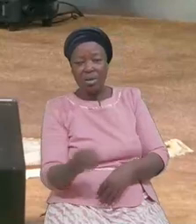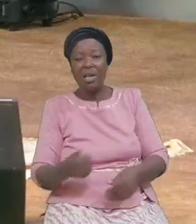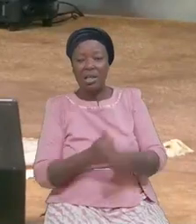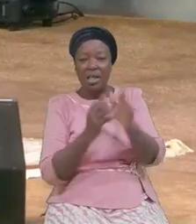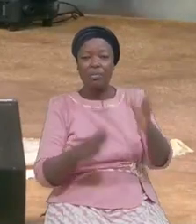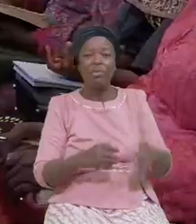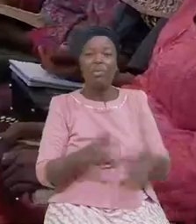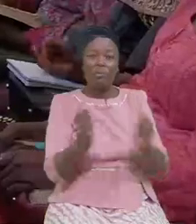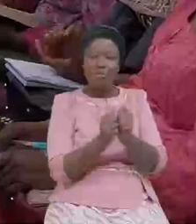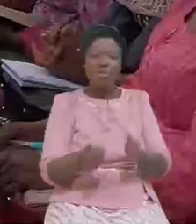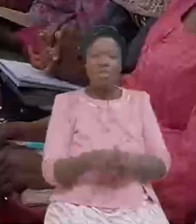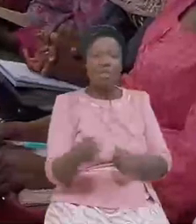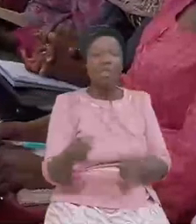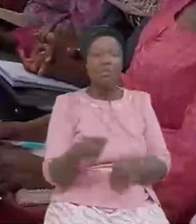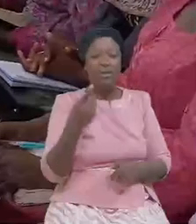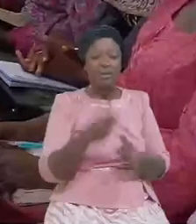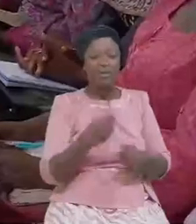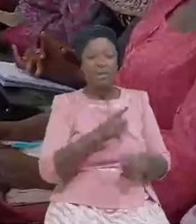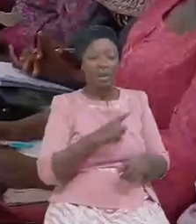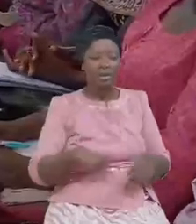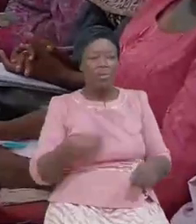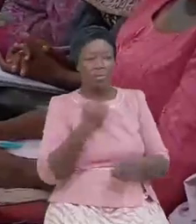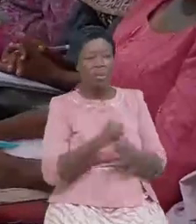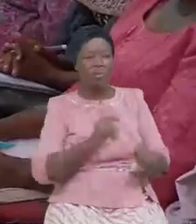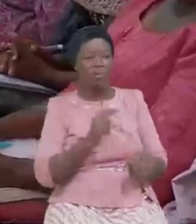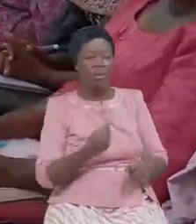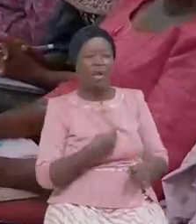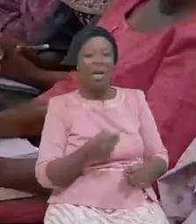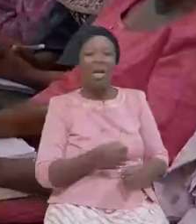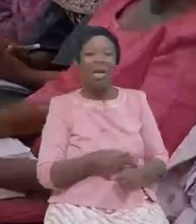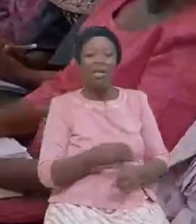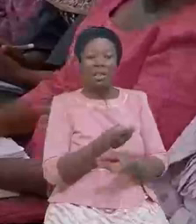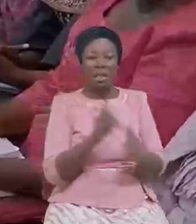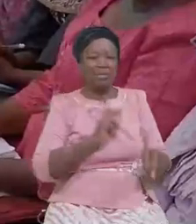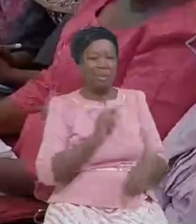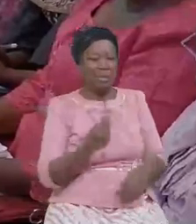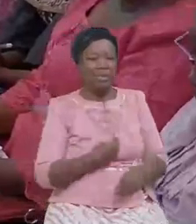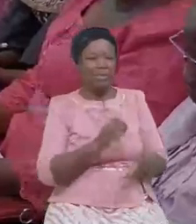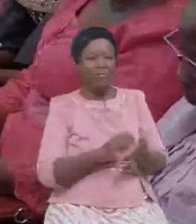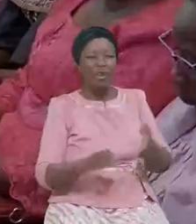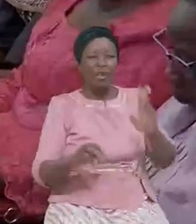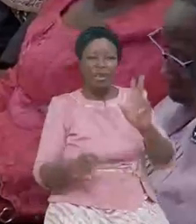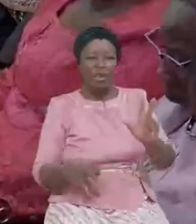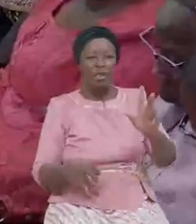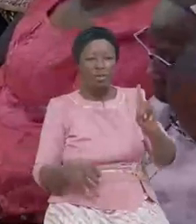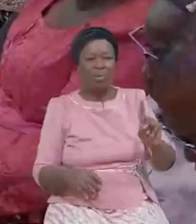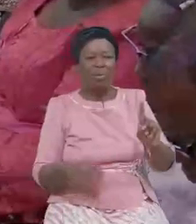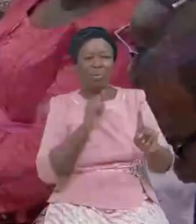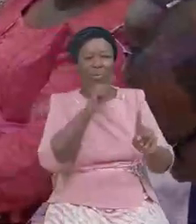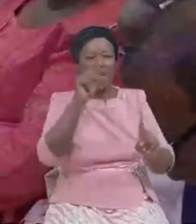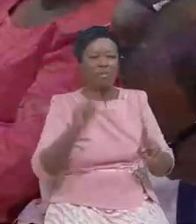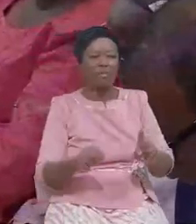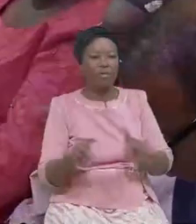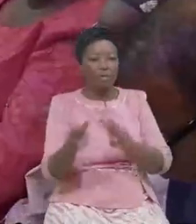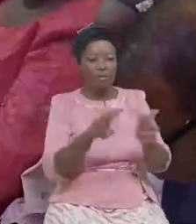disciples après eux. De ceux-là qui vont le faire et nous envoyer les gens que le Seigneur a sauvés, les enlever de